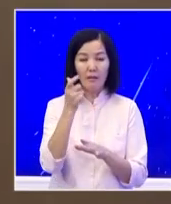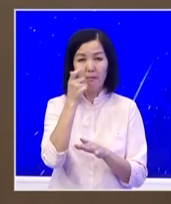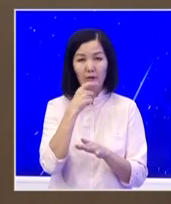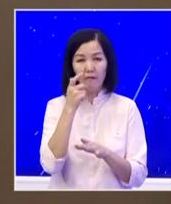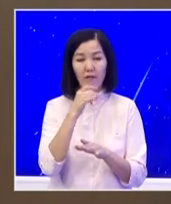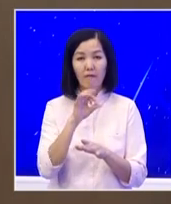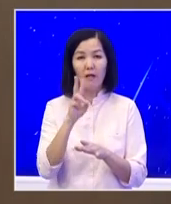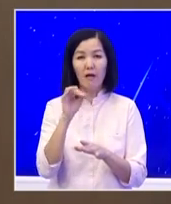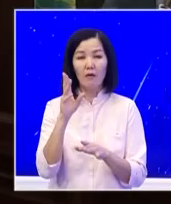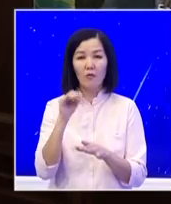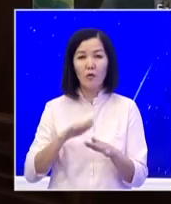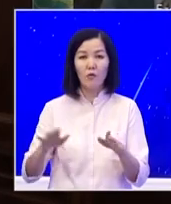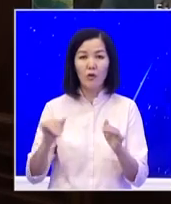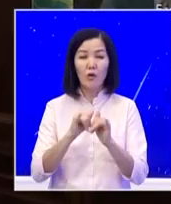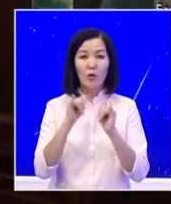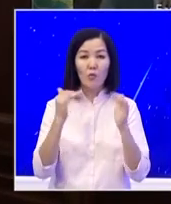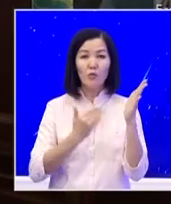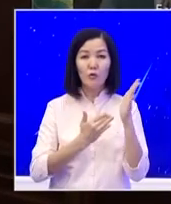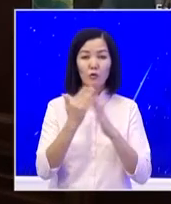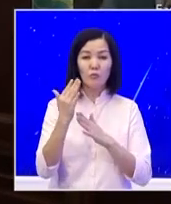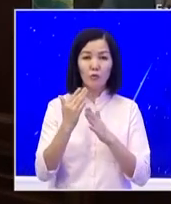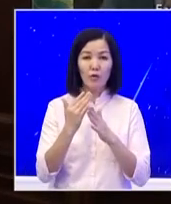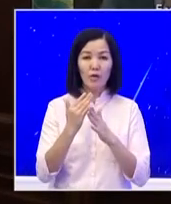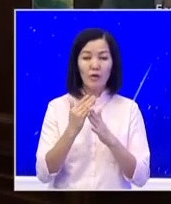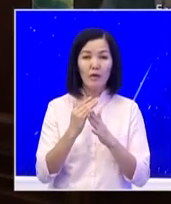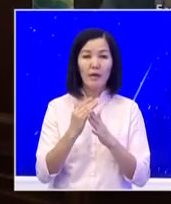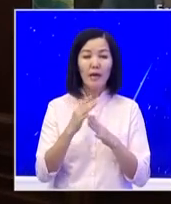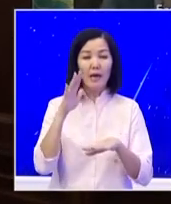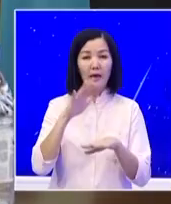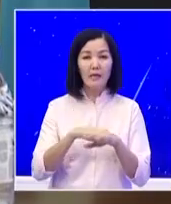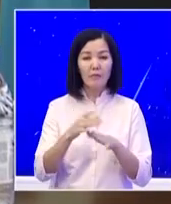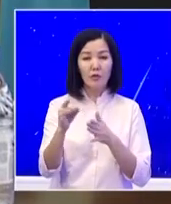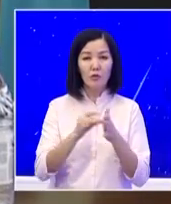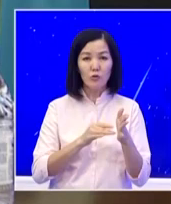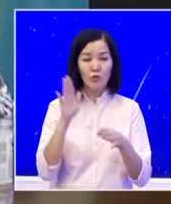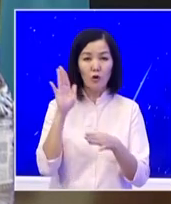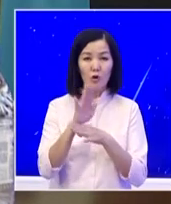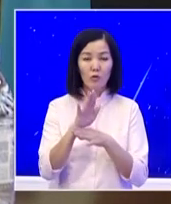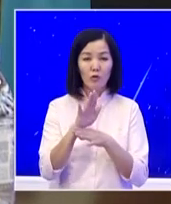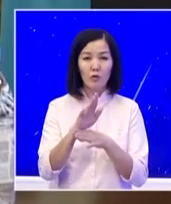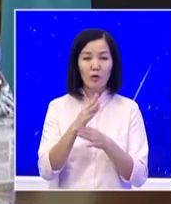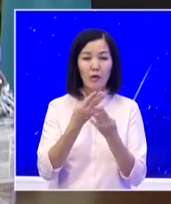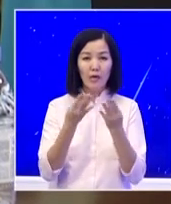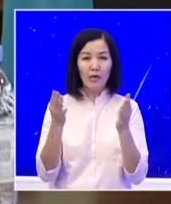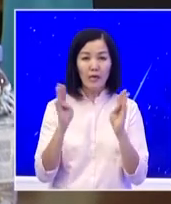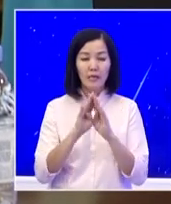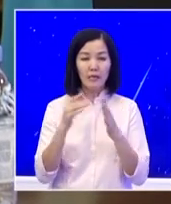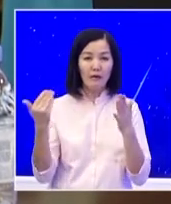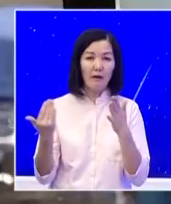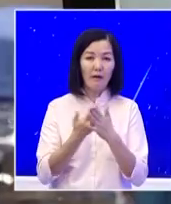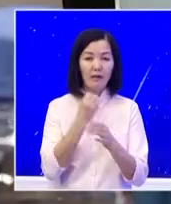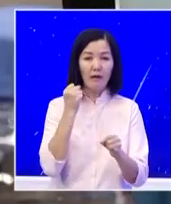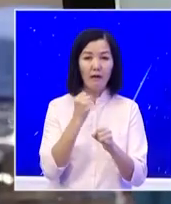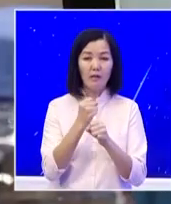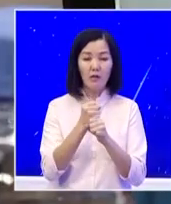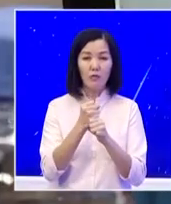Алагөл аудандарында өсім жоғары. Қайрат Баймұхамедов әкімнен оларға шұғыл қаулы шығарып, карантиндік шараларды қайта қатайтуға